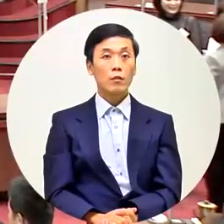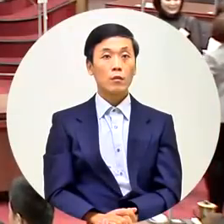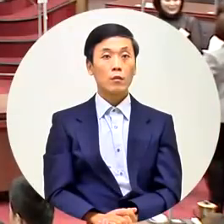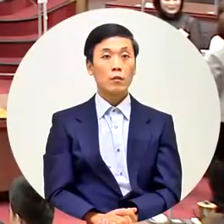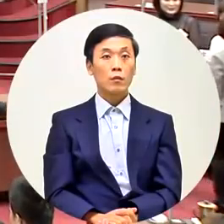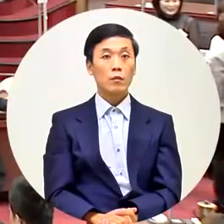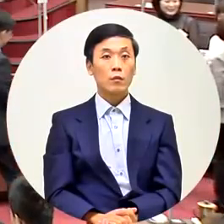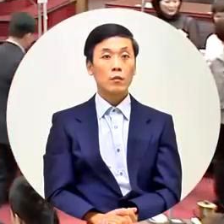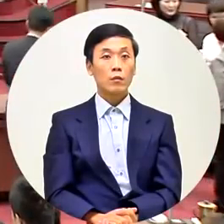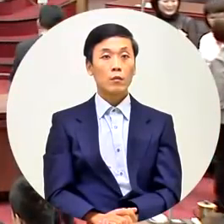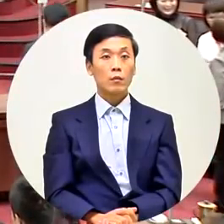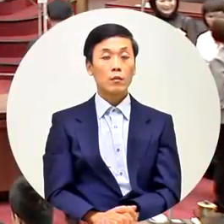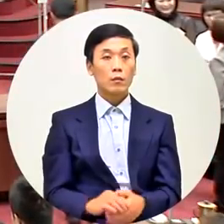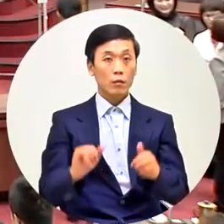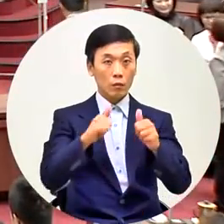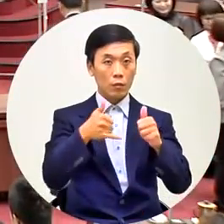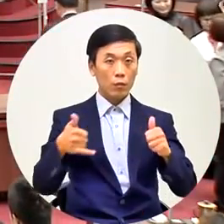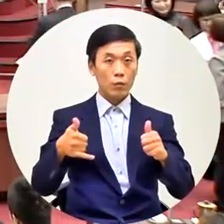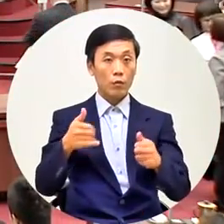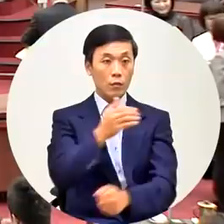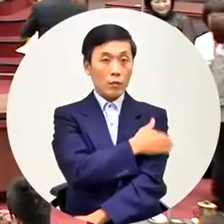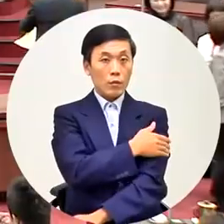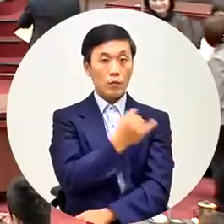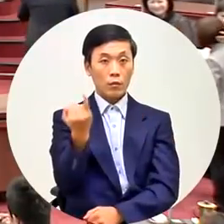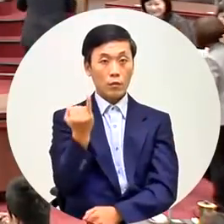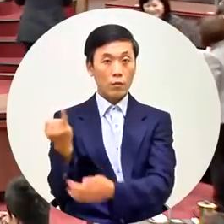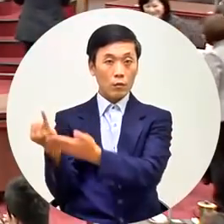请陈若翠议员领取选票。